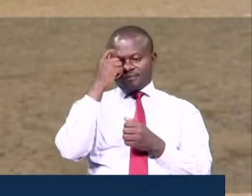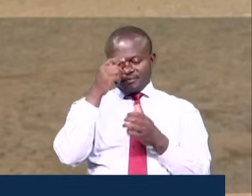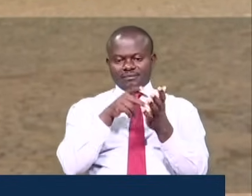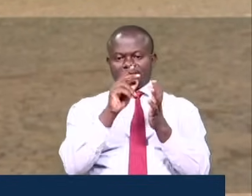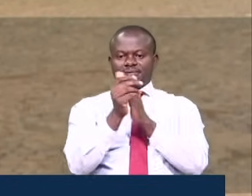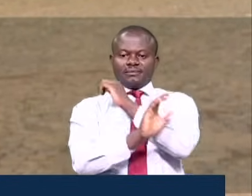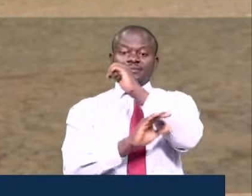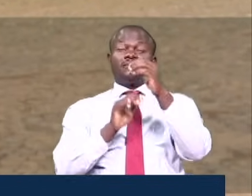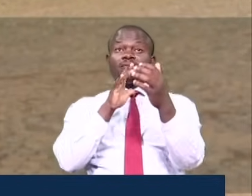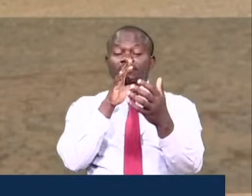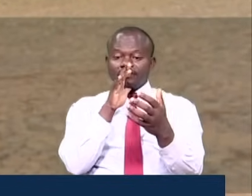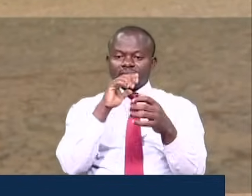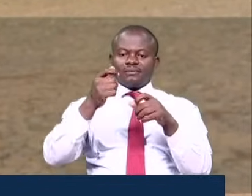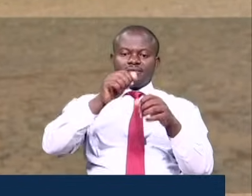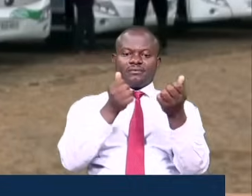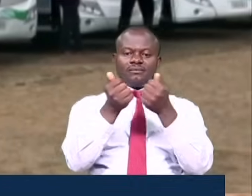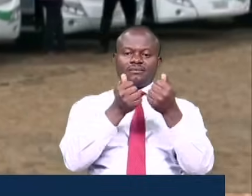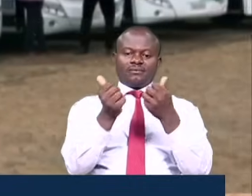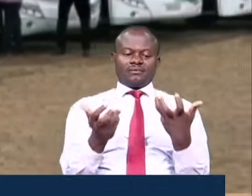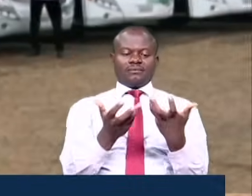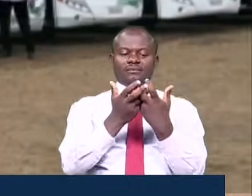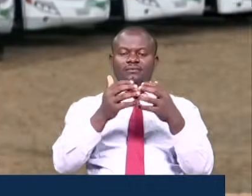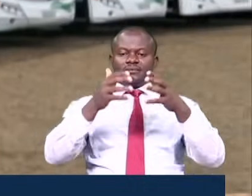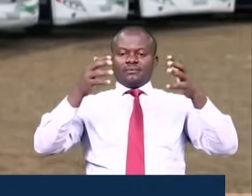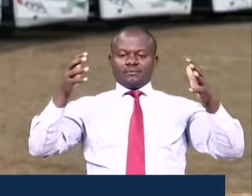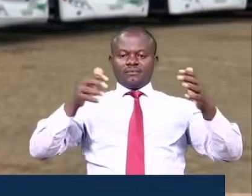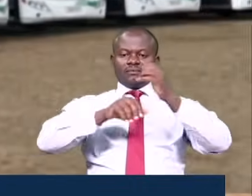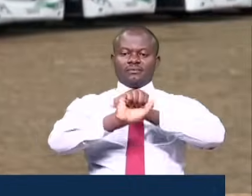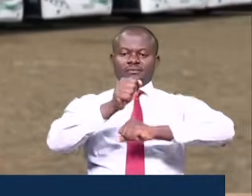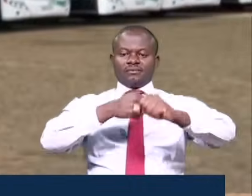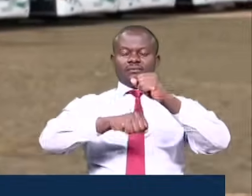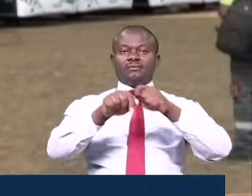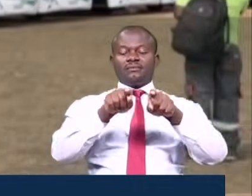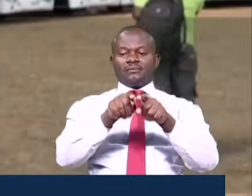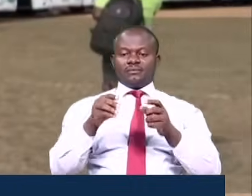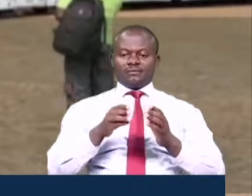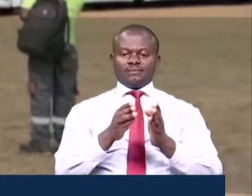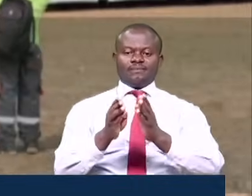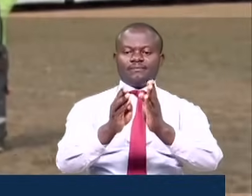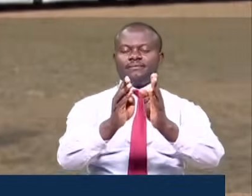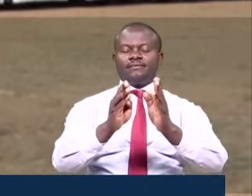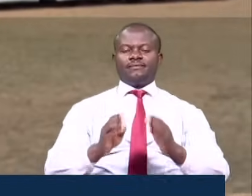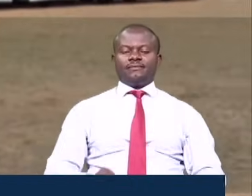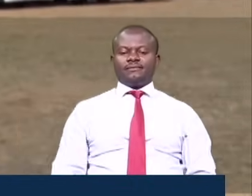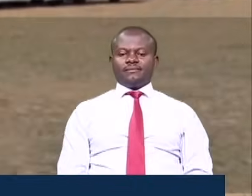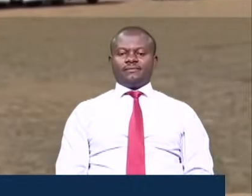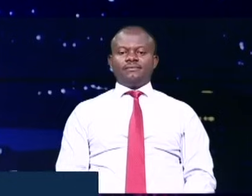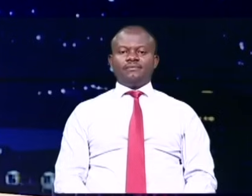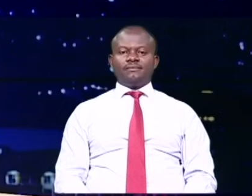zitegerejwe ukwiyongera kw'imodoka bikaba bigendana no kwagura ibikorwa remezo nk'imihanda Kwizera John Patrick I